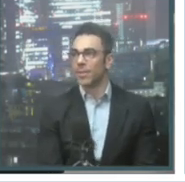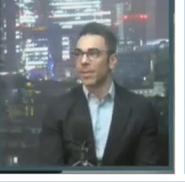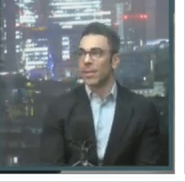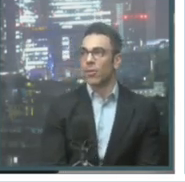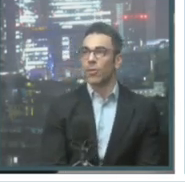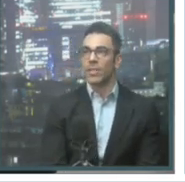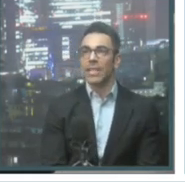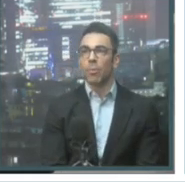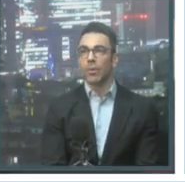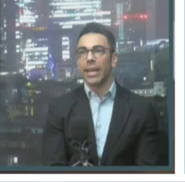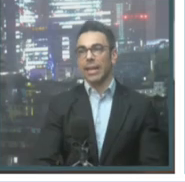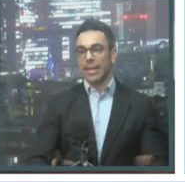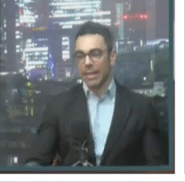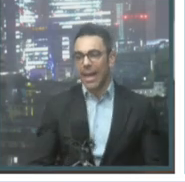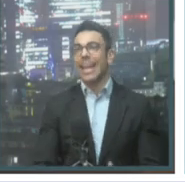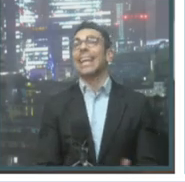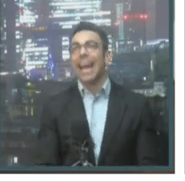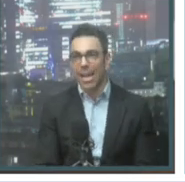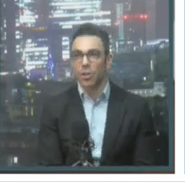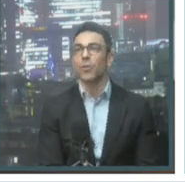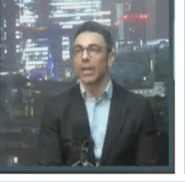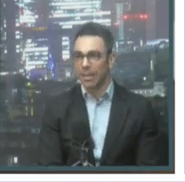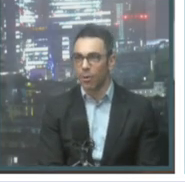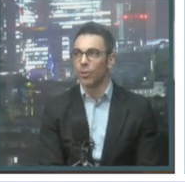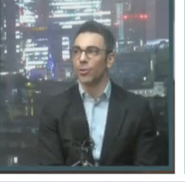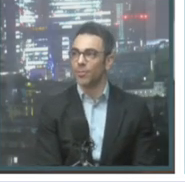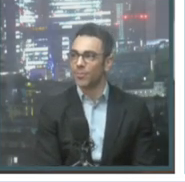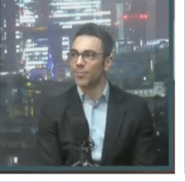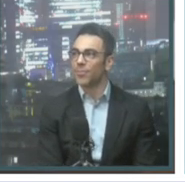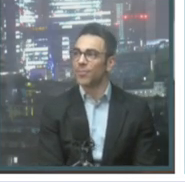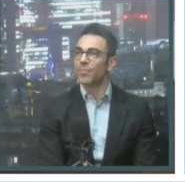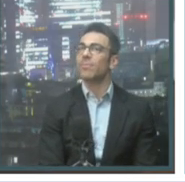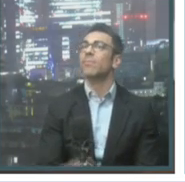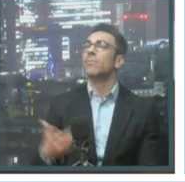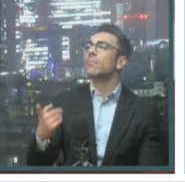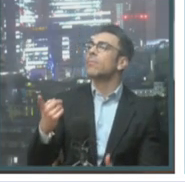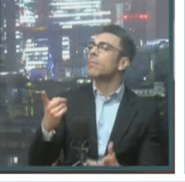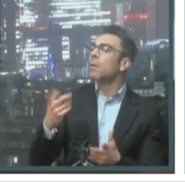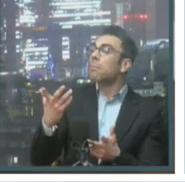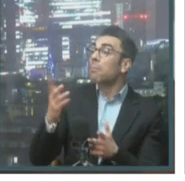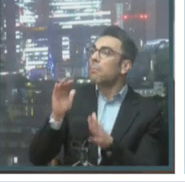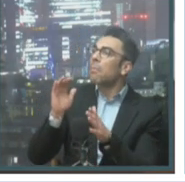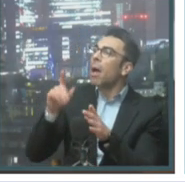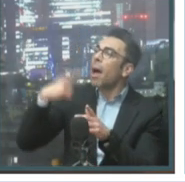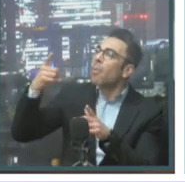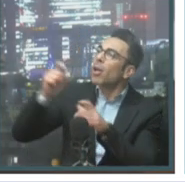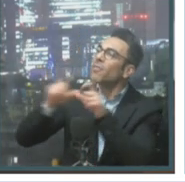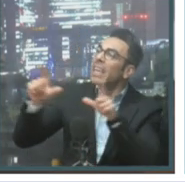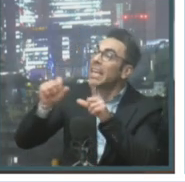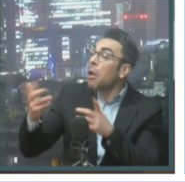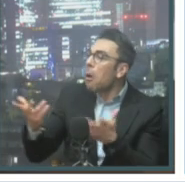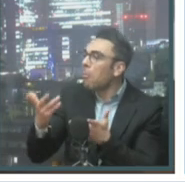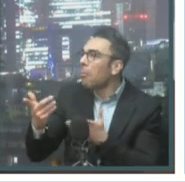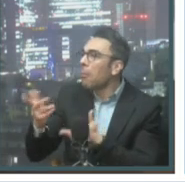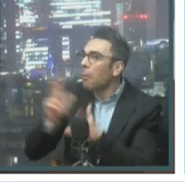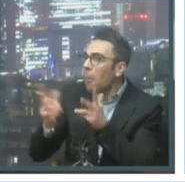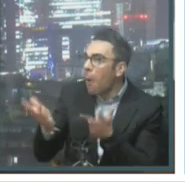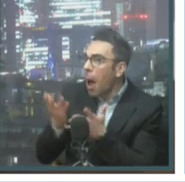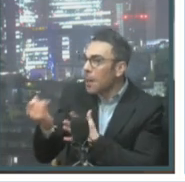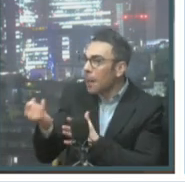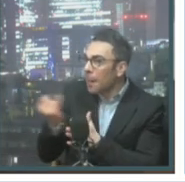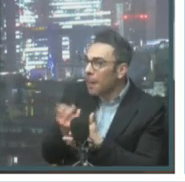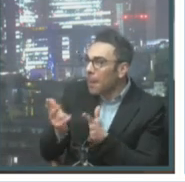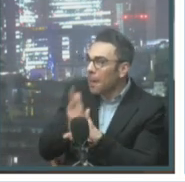qualche ufficio poter allargarci in qualche modo qualche anticipazione sui prossimi video qualcosa di nuovo che sta arrivata dice volete